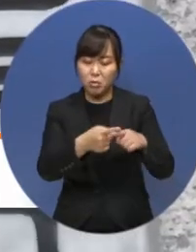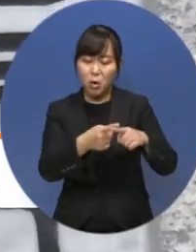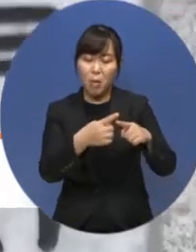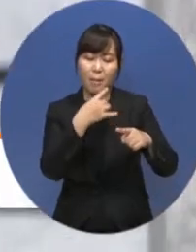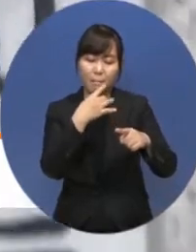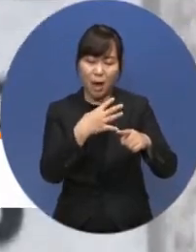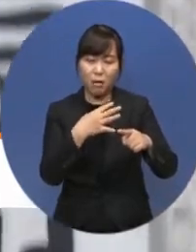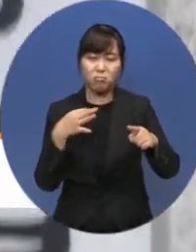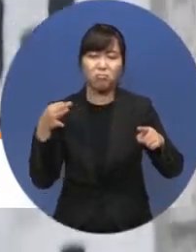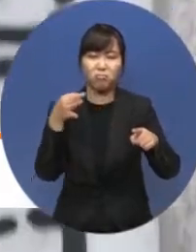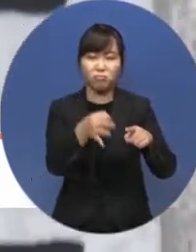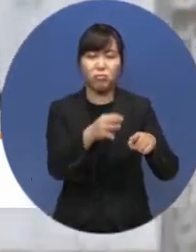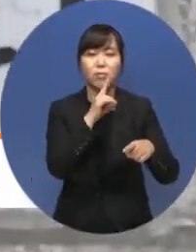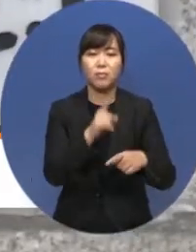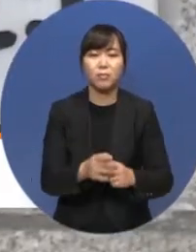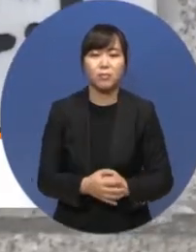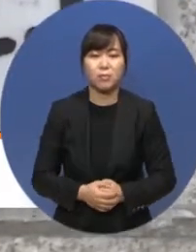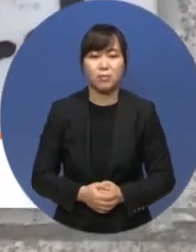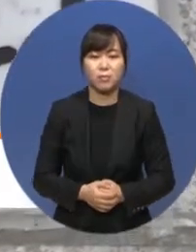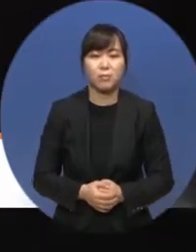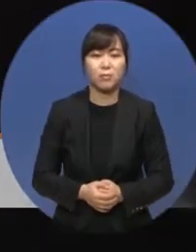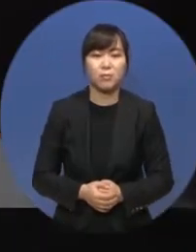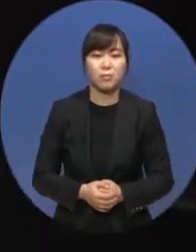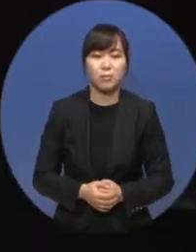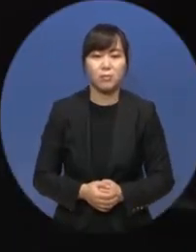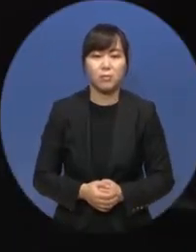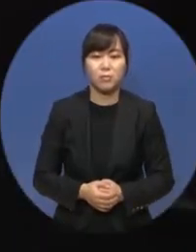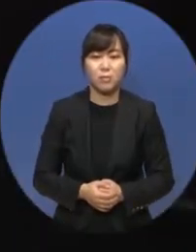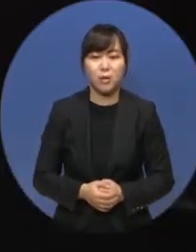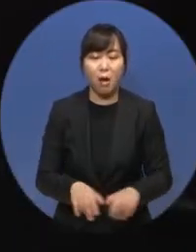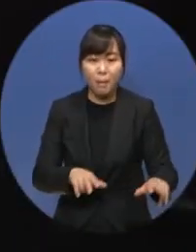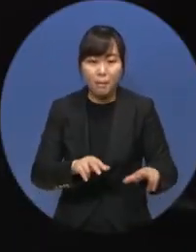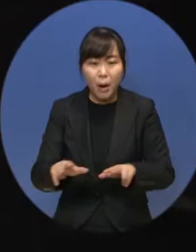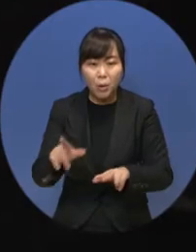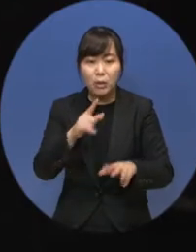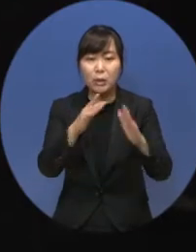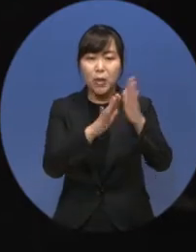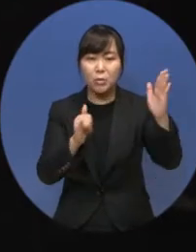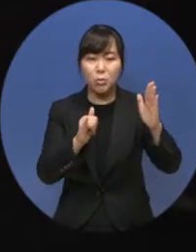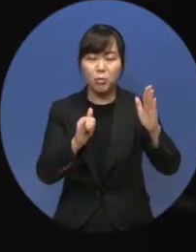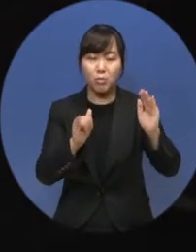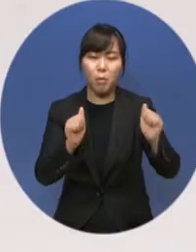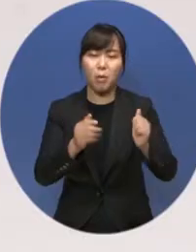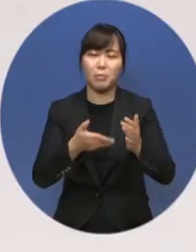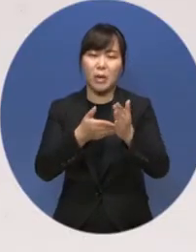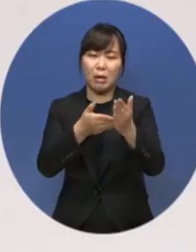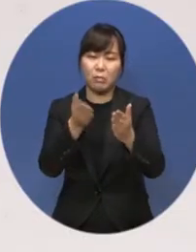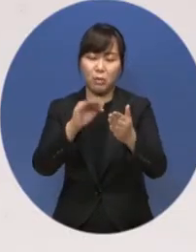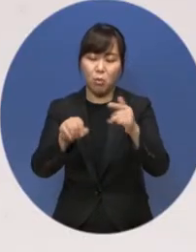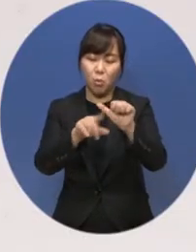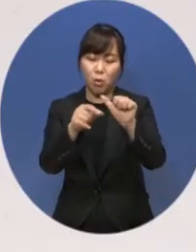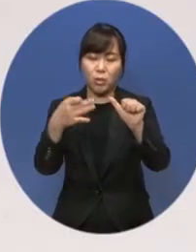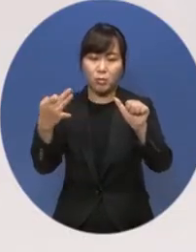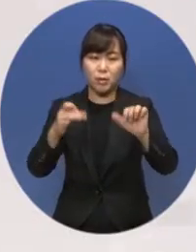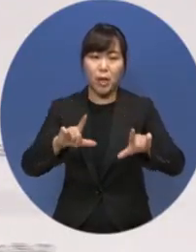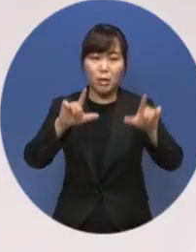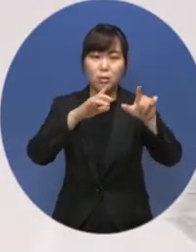해당하는 금액만 지급토록 했습니다. 곧바로 유족 측은 항소했으나 지난 5월